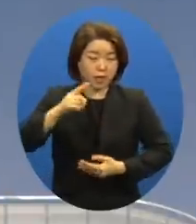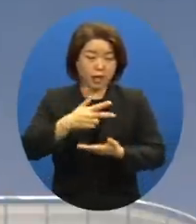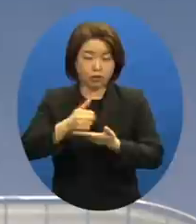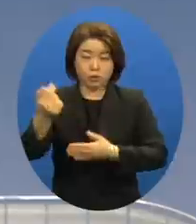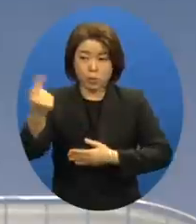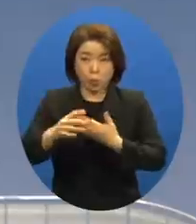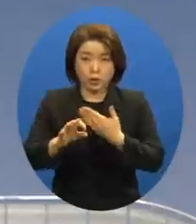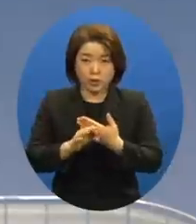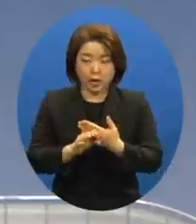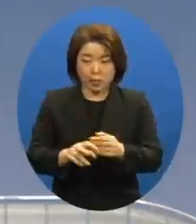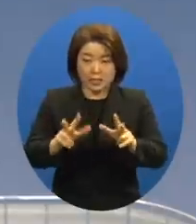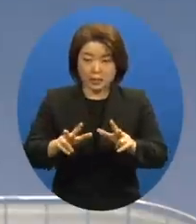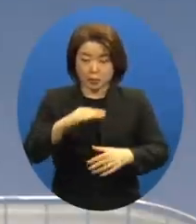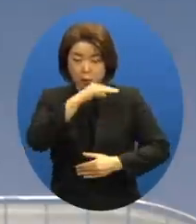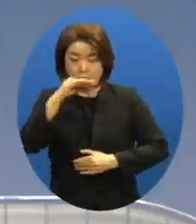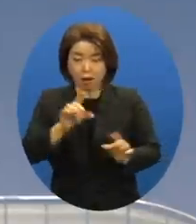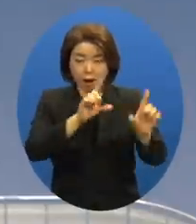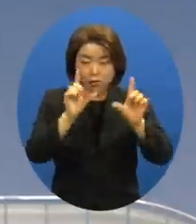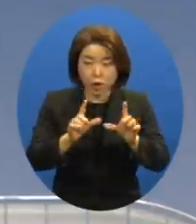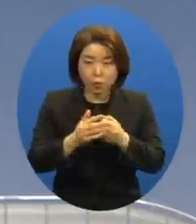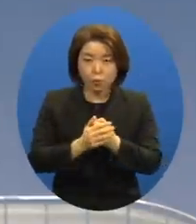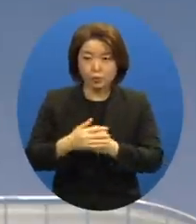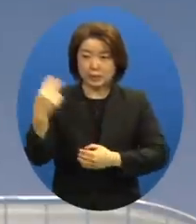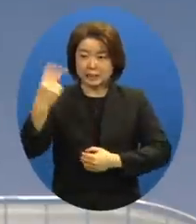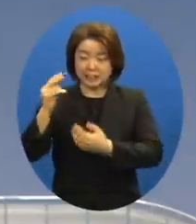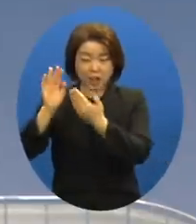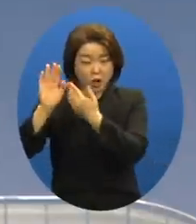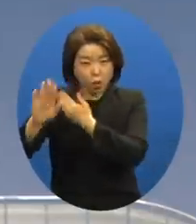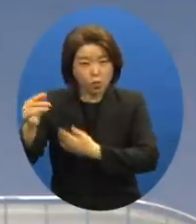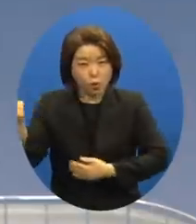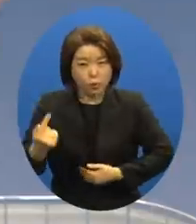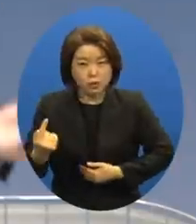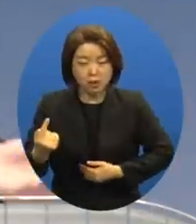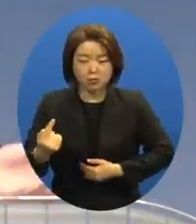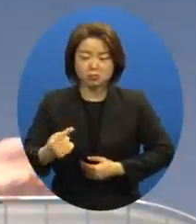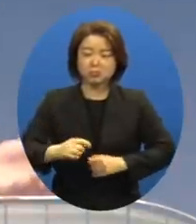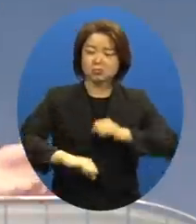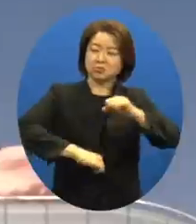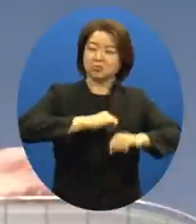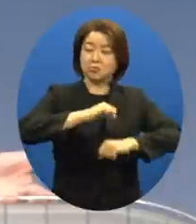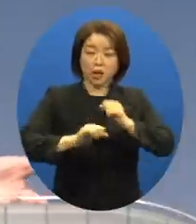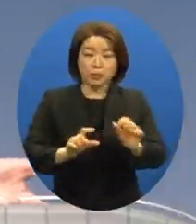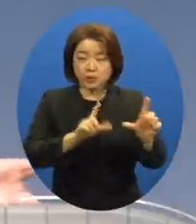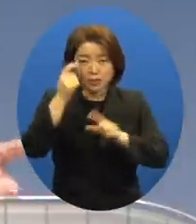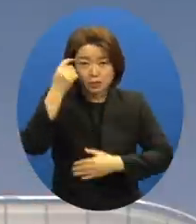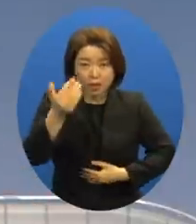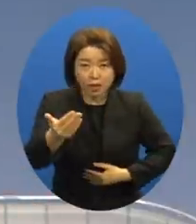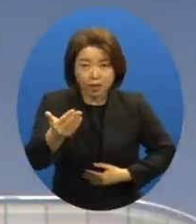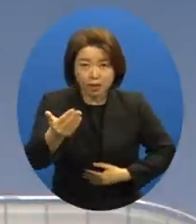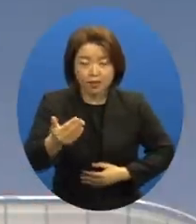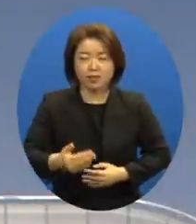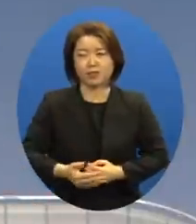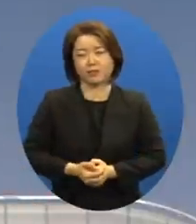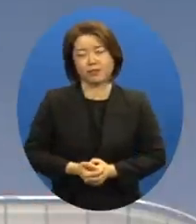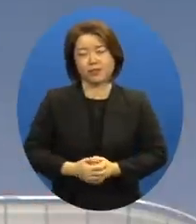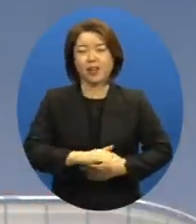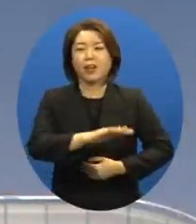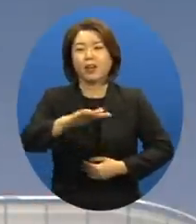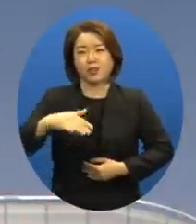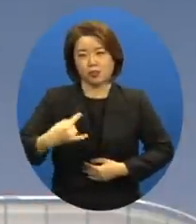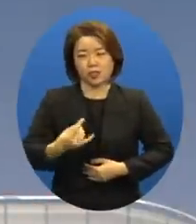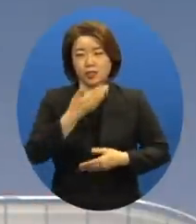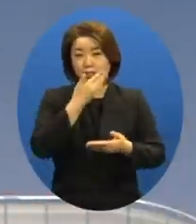그러면 이제부터 바로 살고 2천년 뒤의 오신다고 그러면 엉망으로 살 겁니까 우리에게 있어서